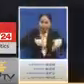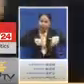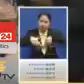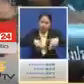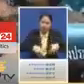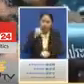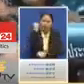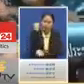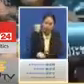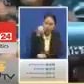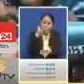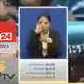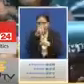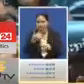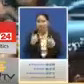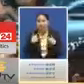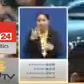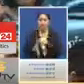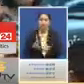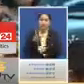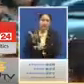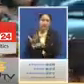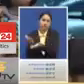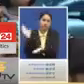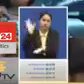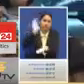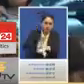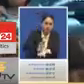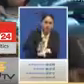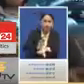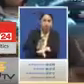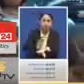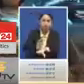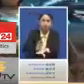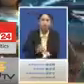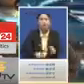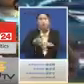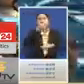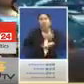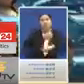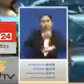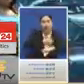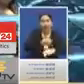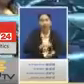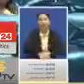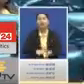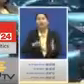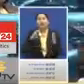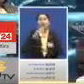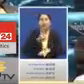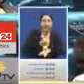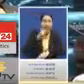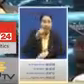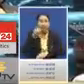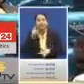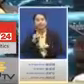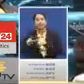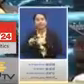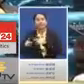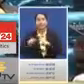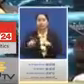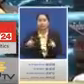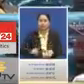านทุ่มงบประมาณลงไปเมื่อ5ปีนี้ไม่น้อยเลยทุ่มลงไปผ่านผู้ใหญ่บ้านกำนันผ่านทุกองค์กรแต่มันไม่ฟู